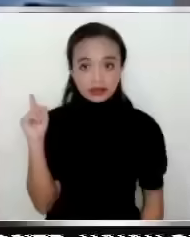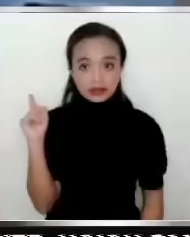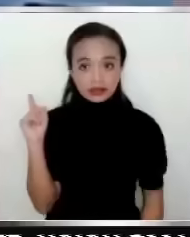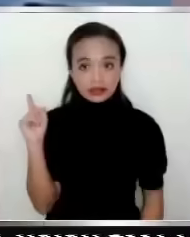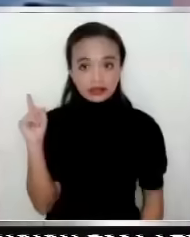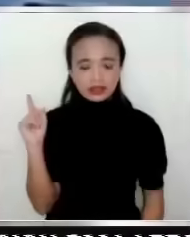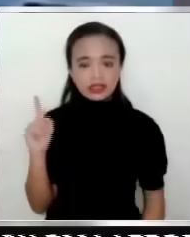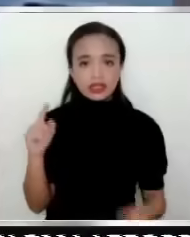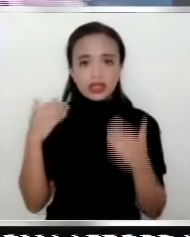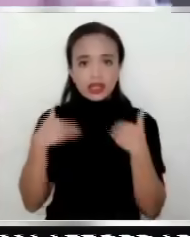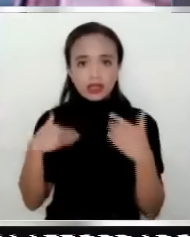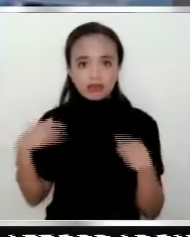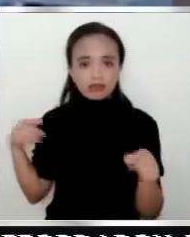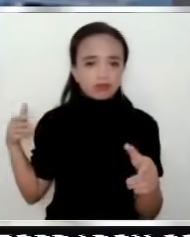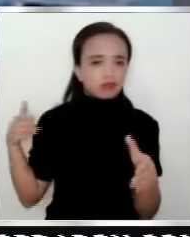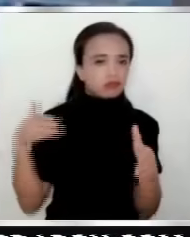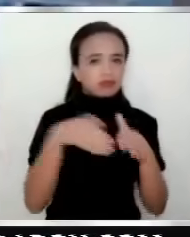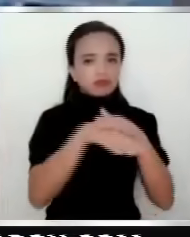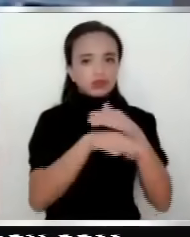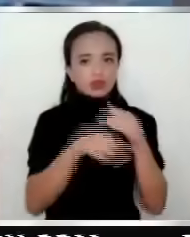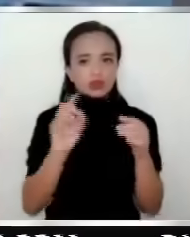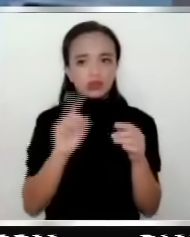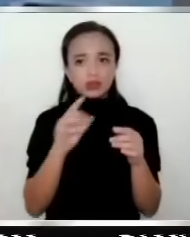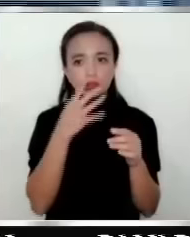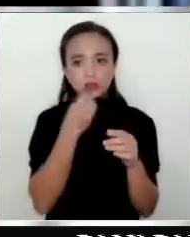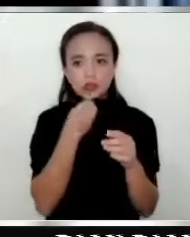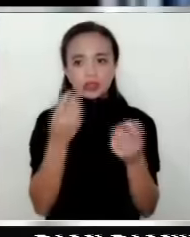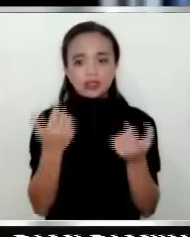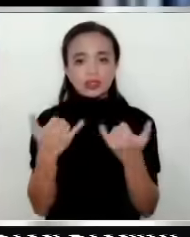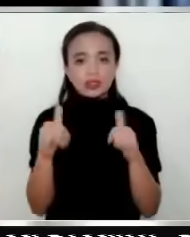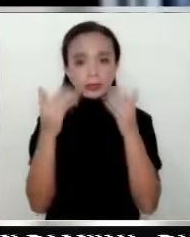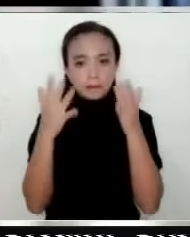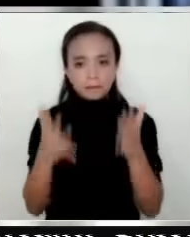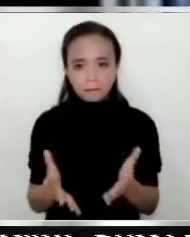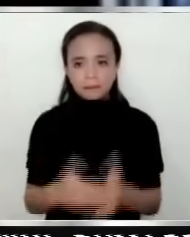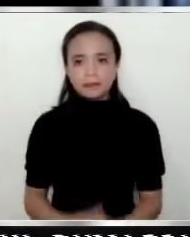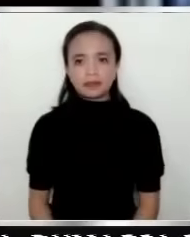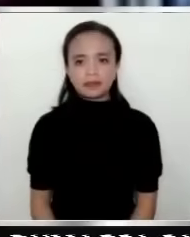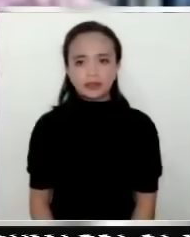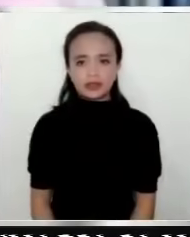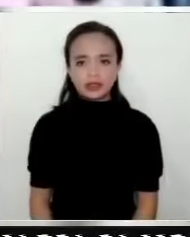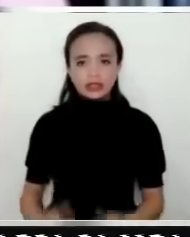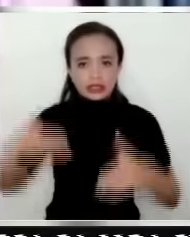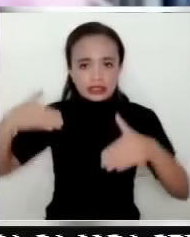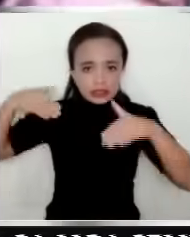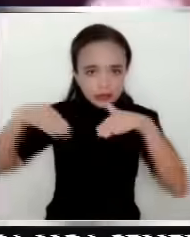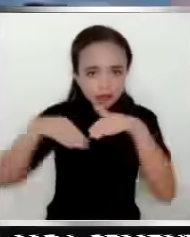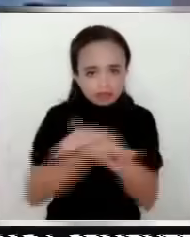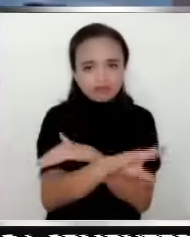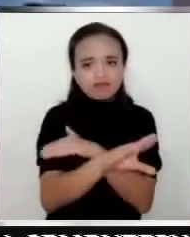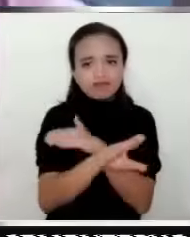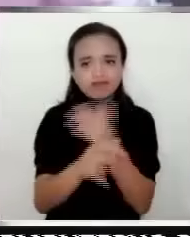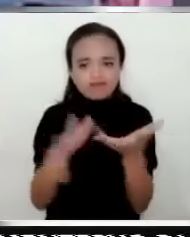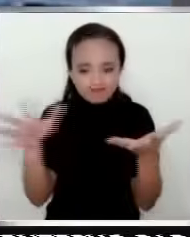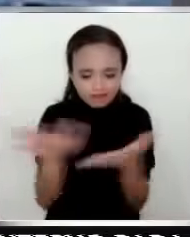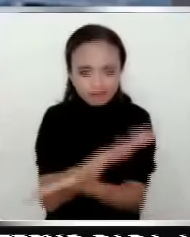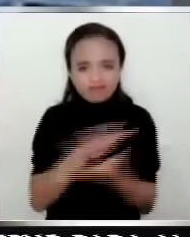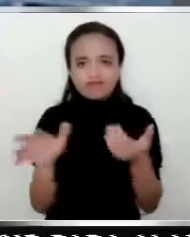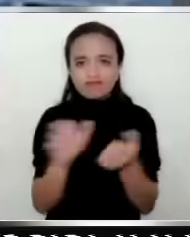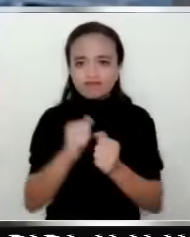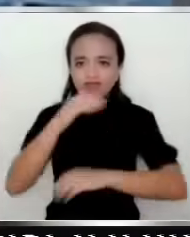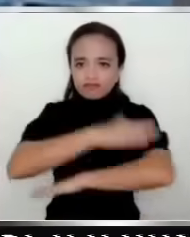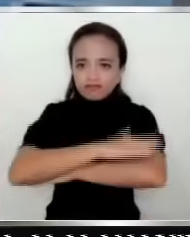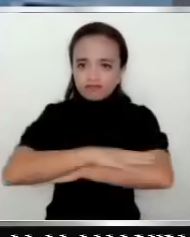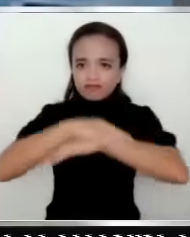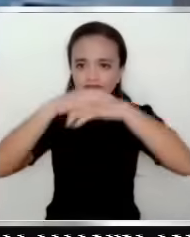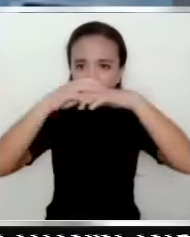dumating ang isang toro at sinuwag ang isa sa mga manlalaro. Pinasok nito ang garahe at winasak ang mesa, pinutumba ng toro ang isa